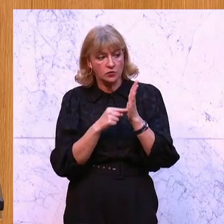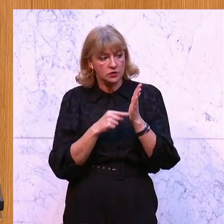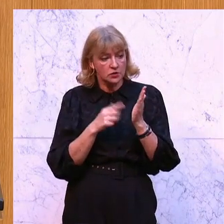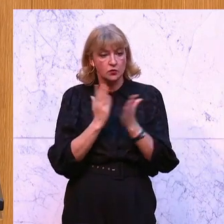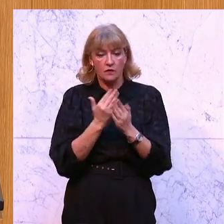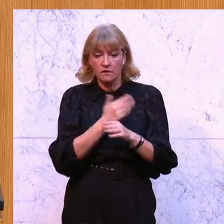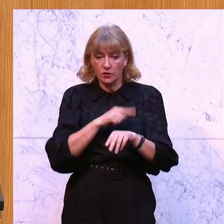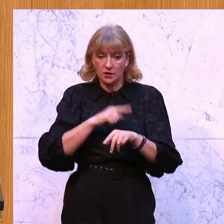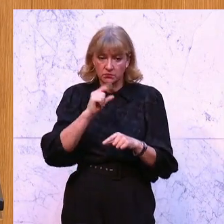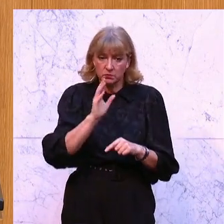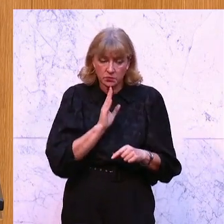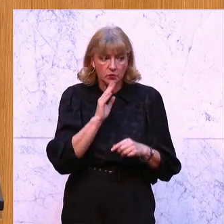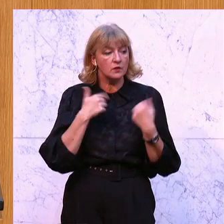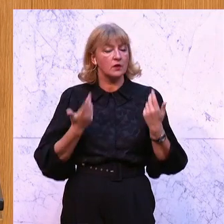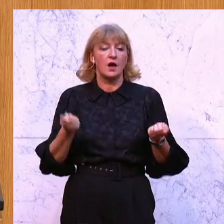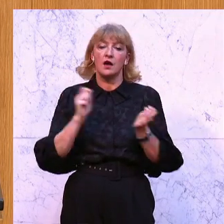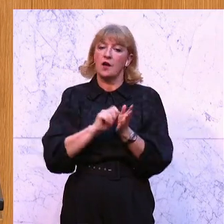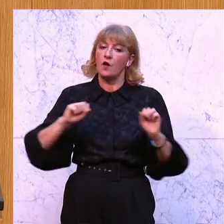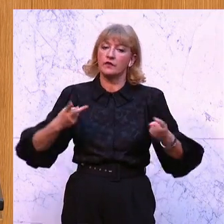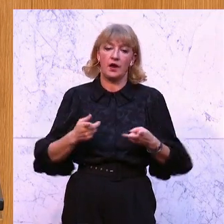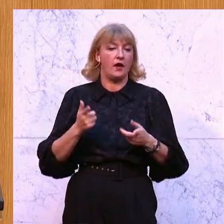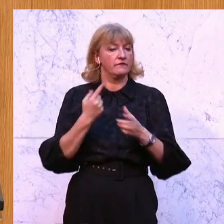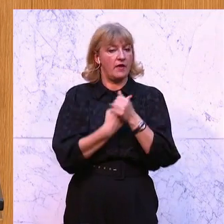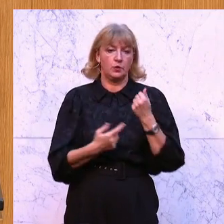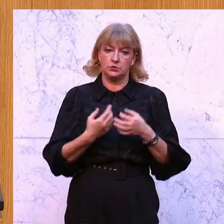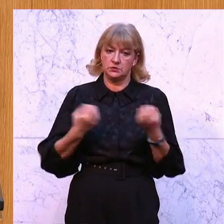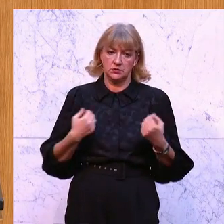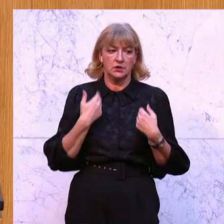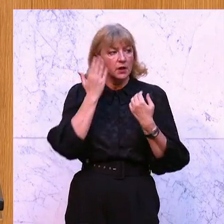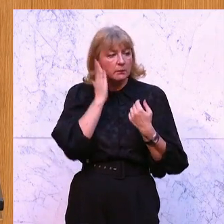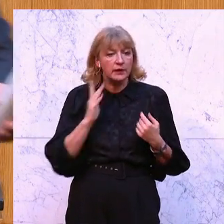in Pension gehen, ebenfalls keinen Kaufkraftverlust erleiden. Ich bitte um breite